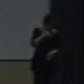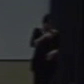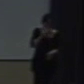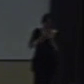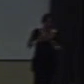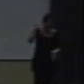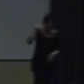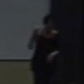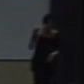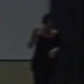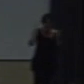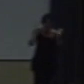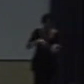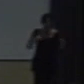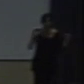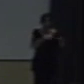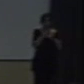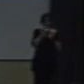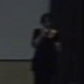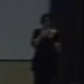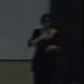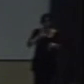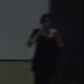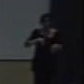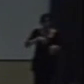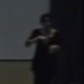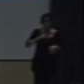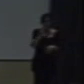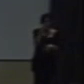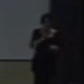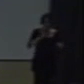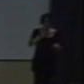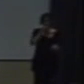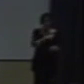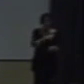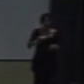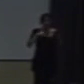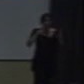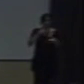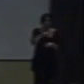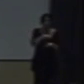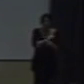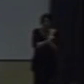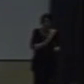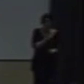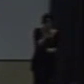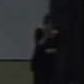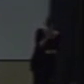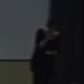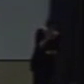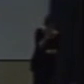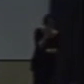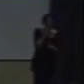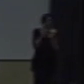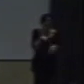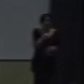d'aquest col·lectiu és, al meu entendre, nul. Per mi va ser un cas lamentable, un exemple clar de la poca participació dels freelancers